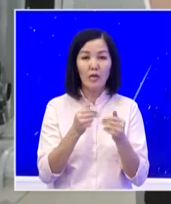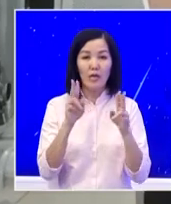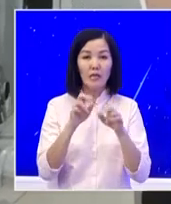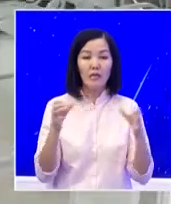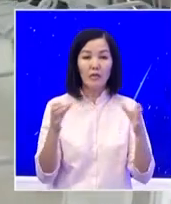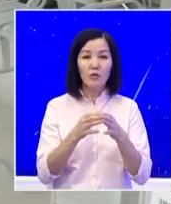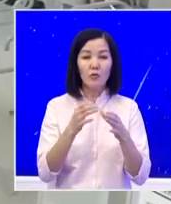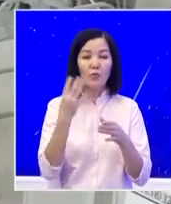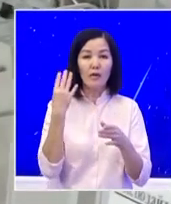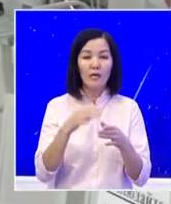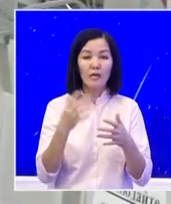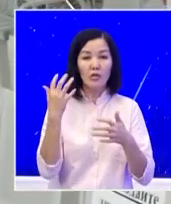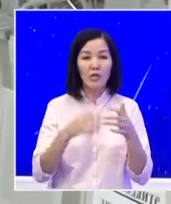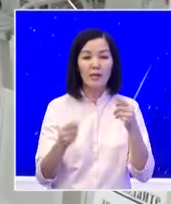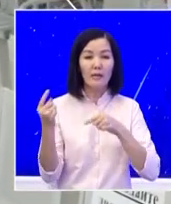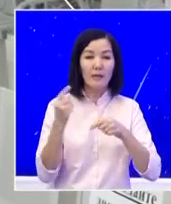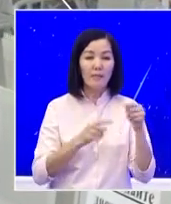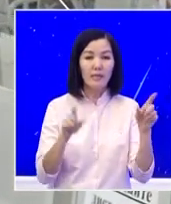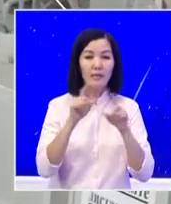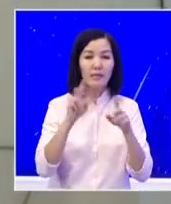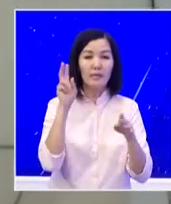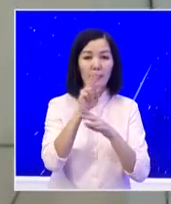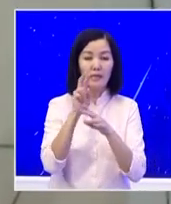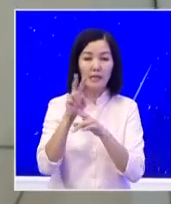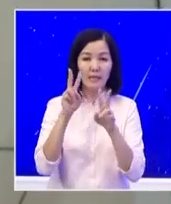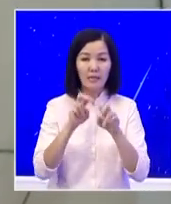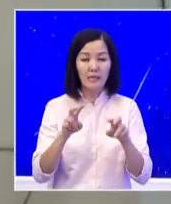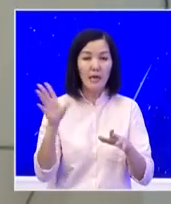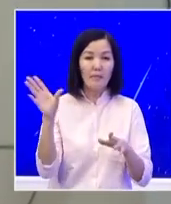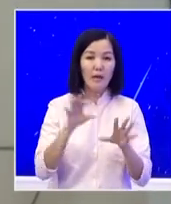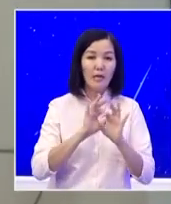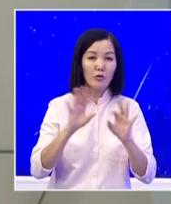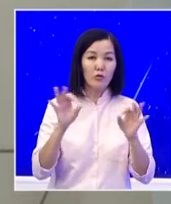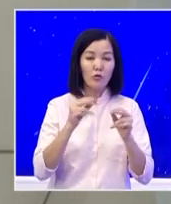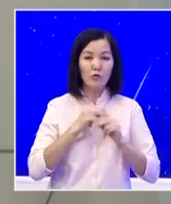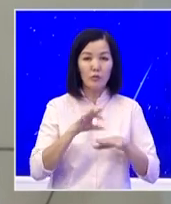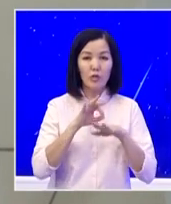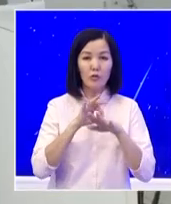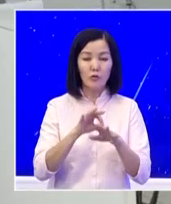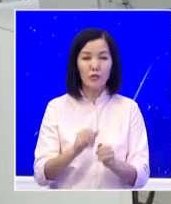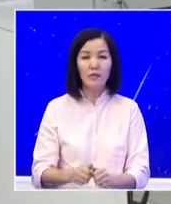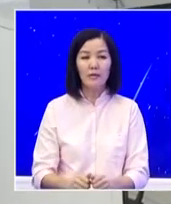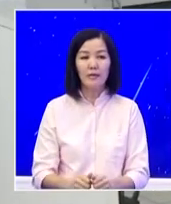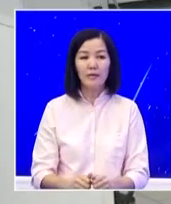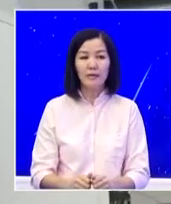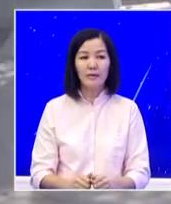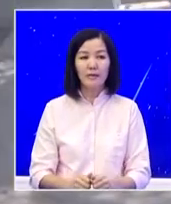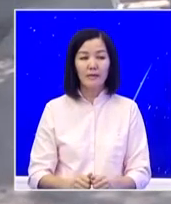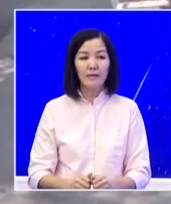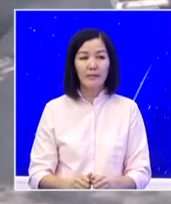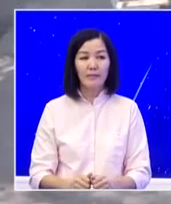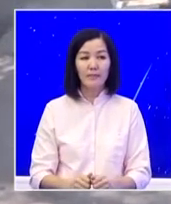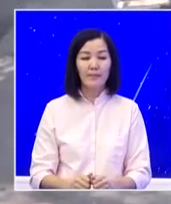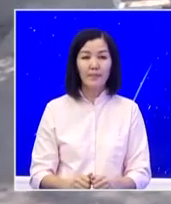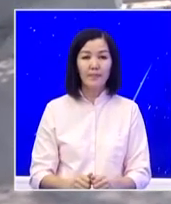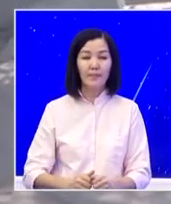сайын 40 шағын және орта бизнес нысандарына баратындарын айтады. Барлығына түсіндіру жұмыстары жүргізіледі, дейді. В